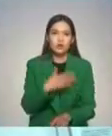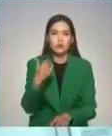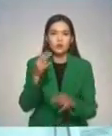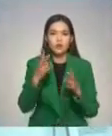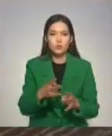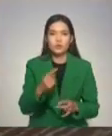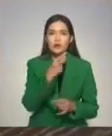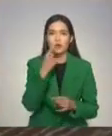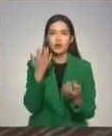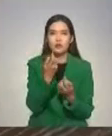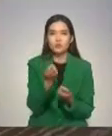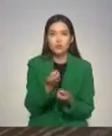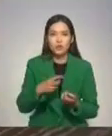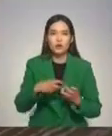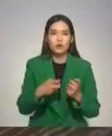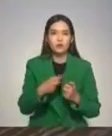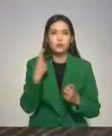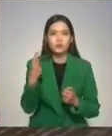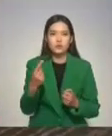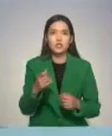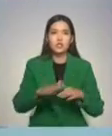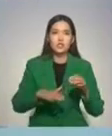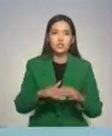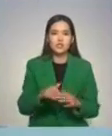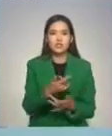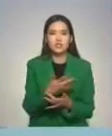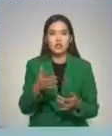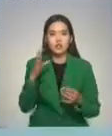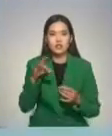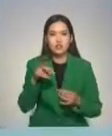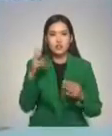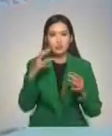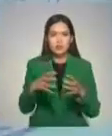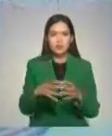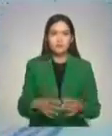потерпевшего упало зрение, проблемы со слухом и киста в височной части черепа.